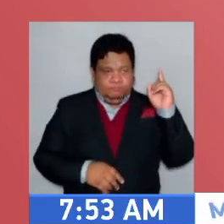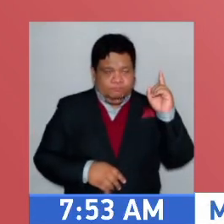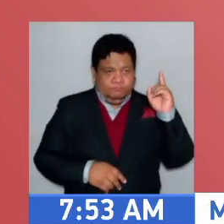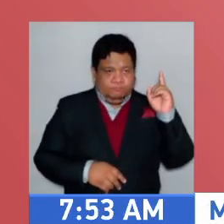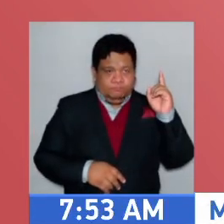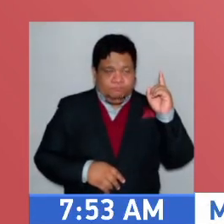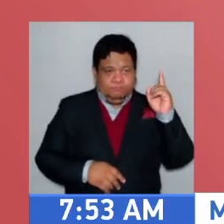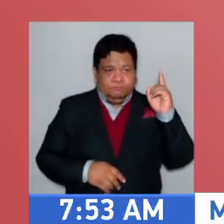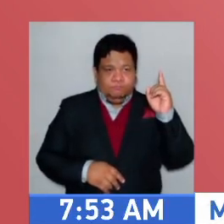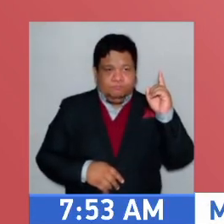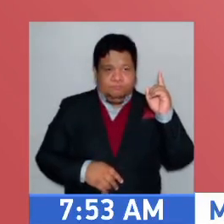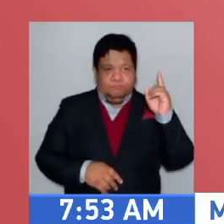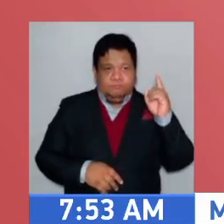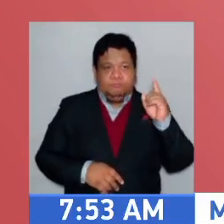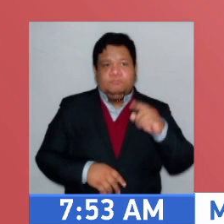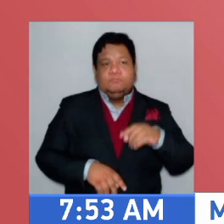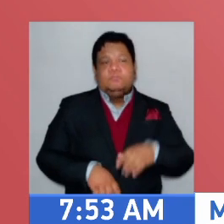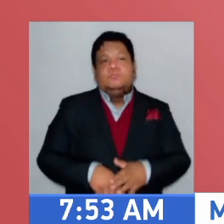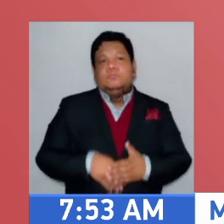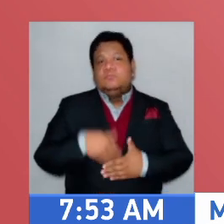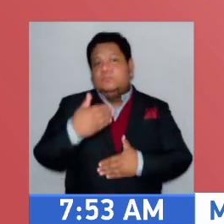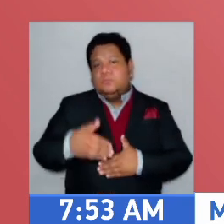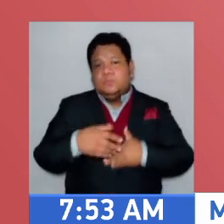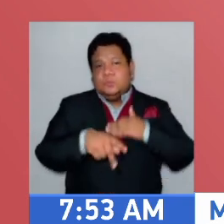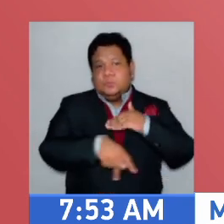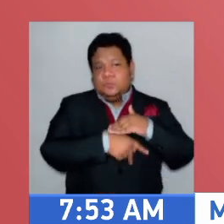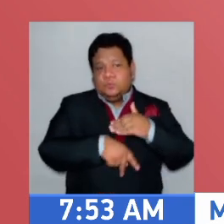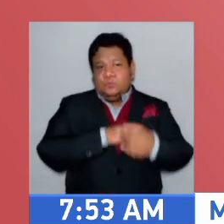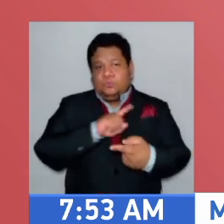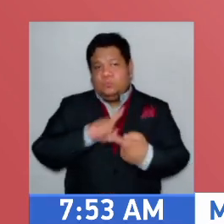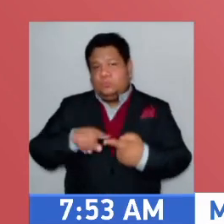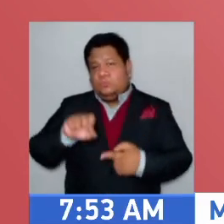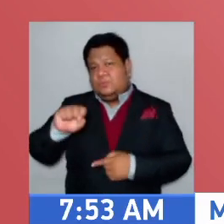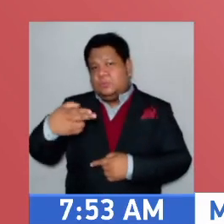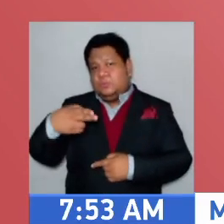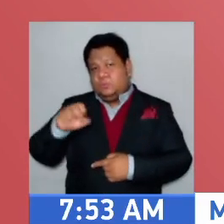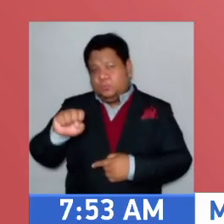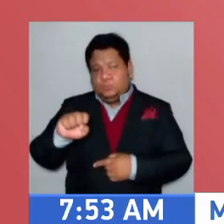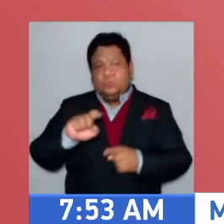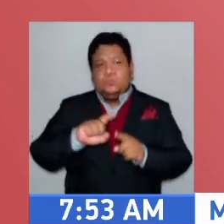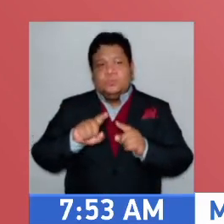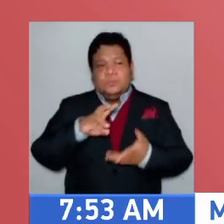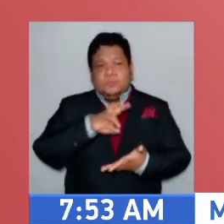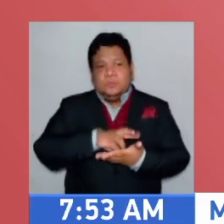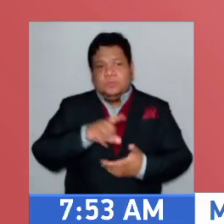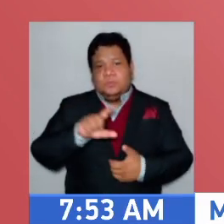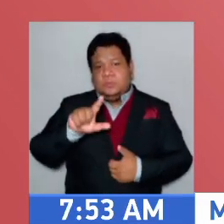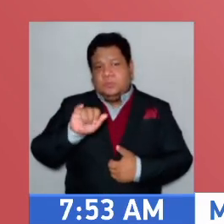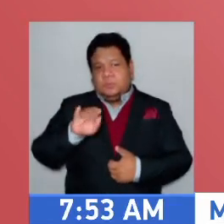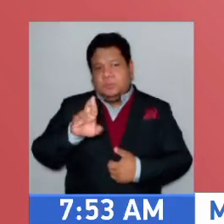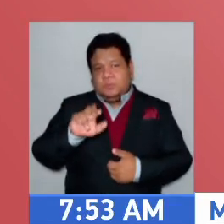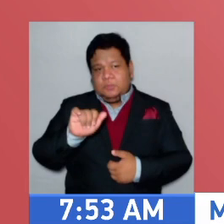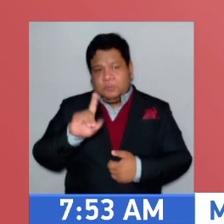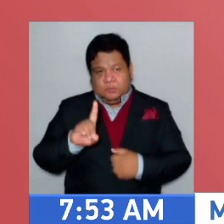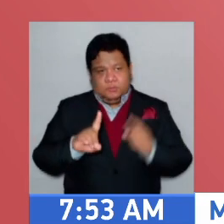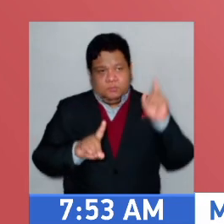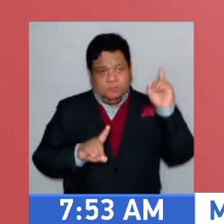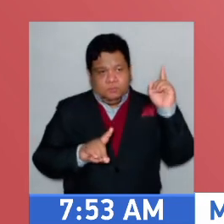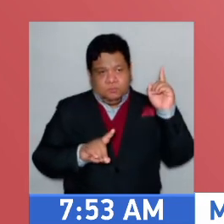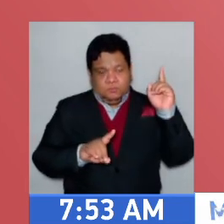senior high school naman sa mga bayan ng Libertad at San Jose de Buenavista sa Antique. Wala rin pasok sa lahat ng antas sa